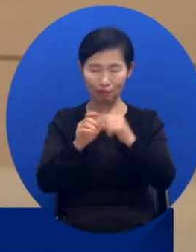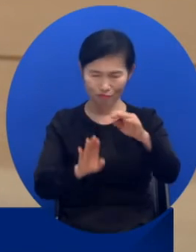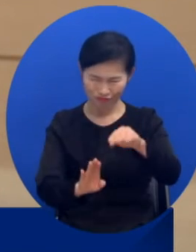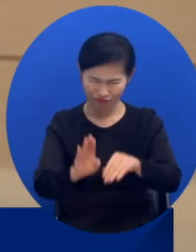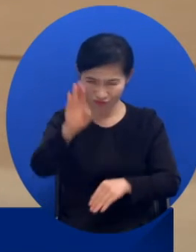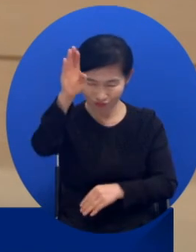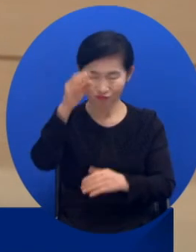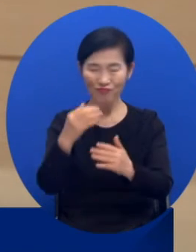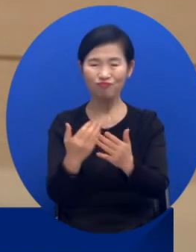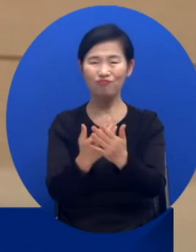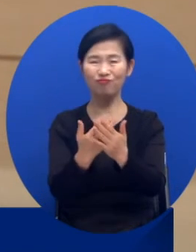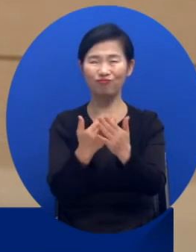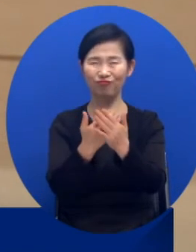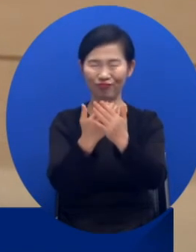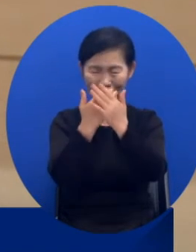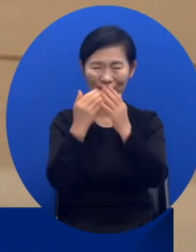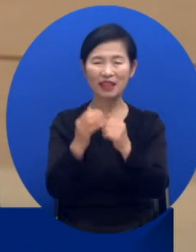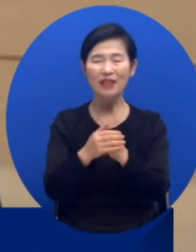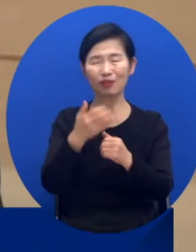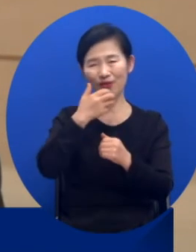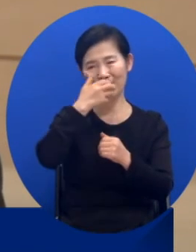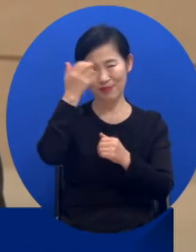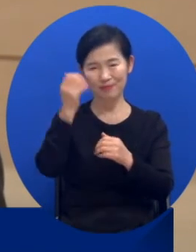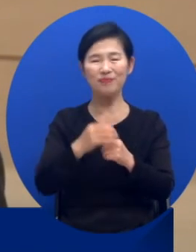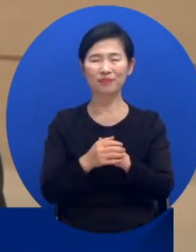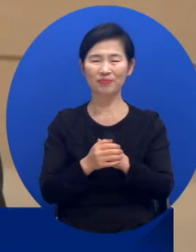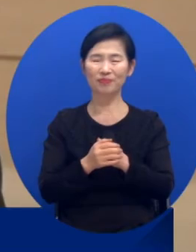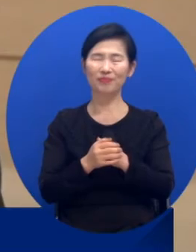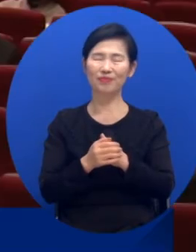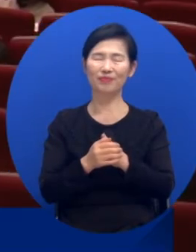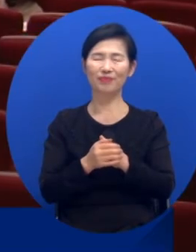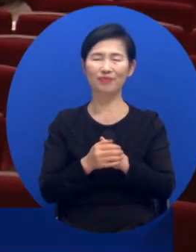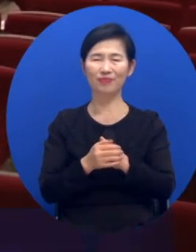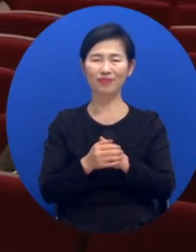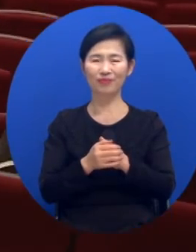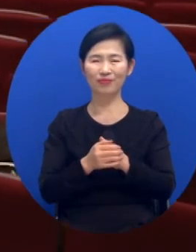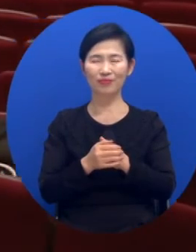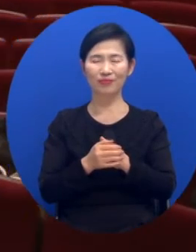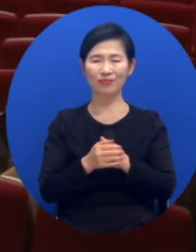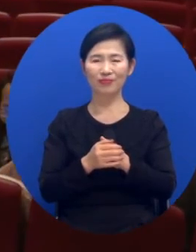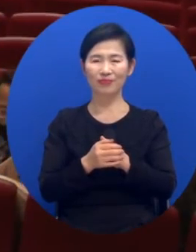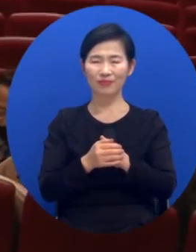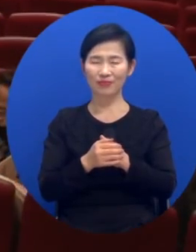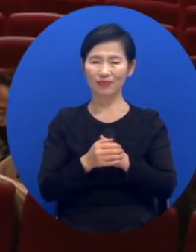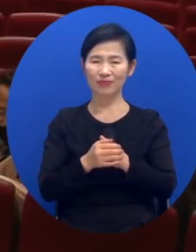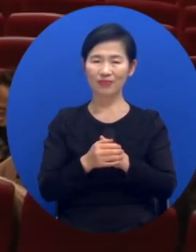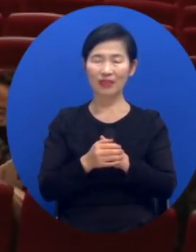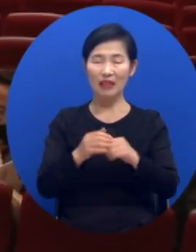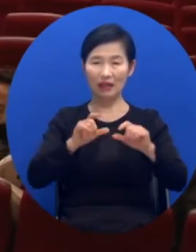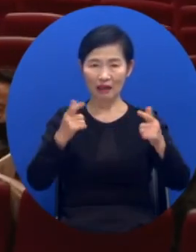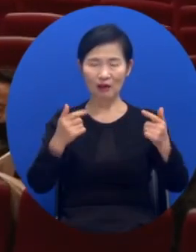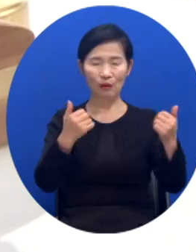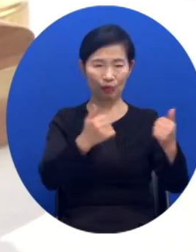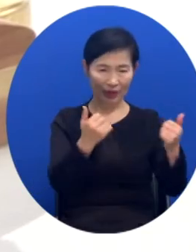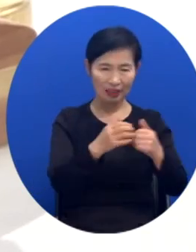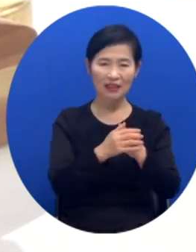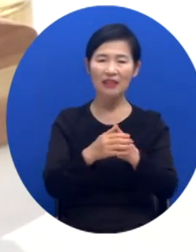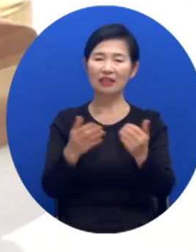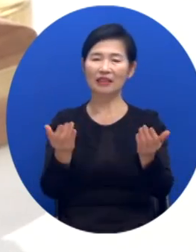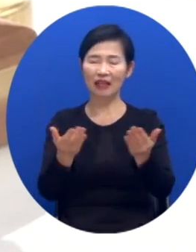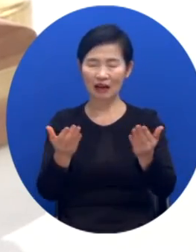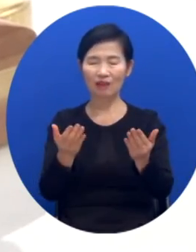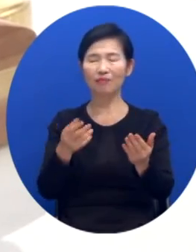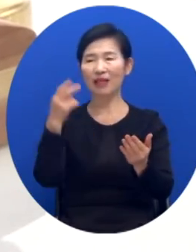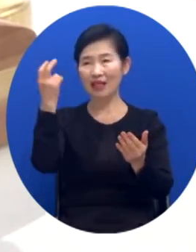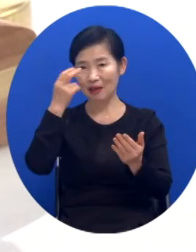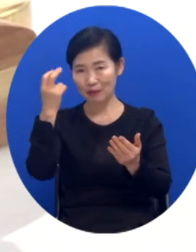것이 나름대로 제가 가지고 있는 작은 소망입니다 한편 각종 회의와 사업 감사